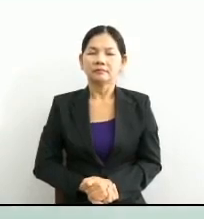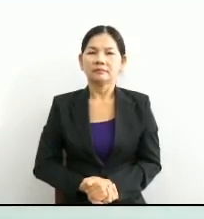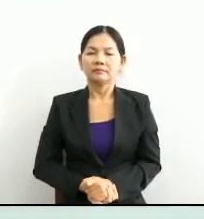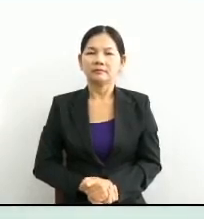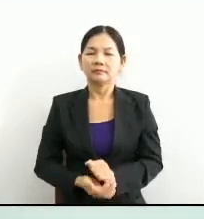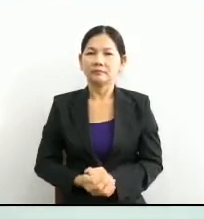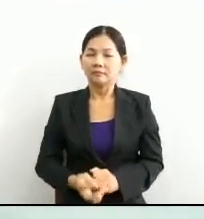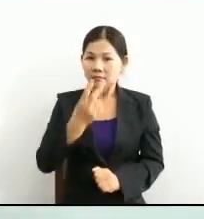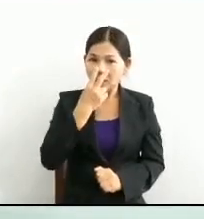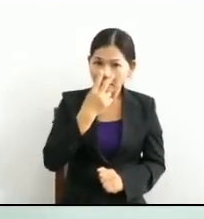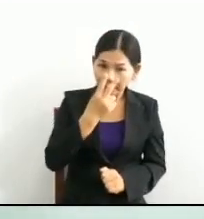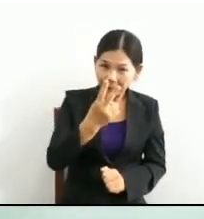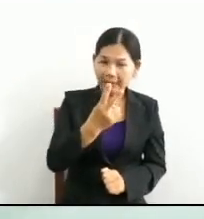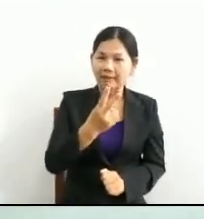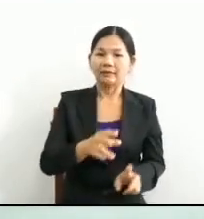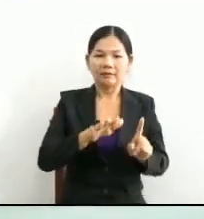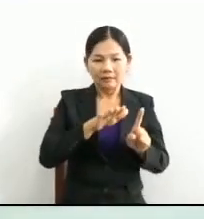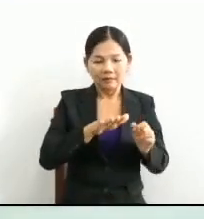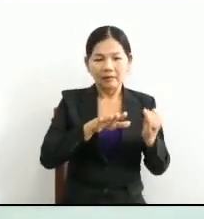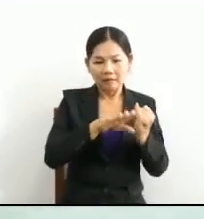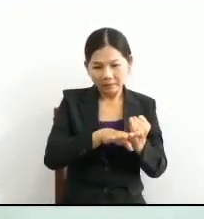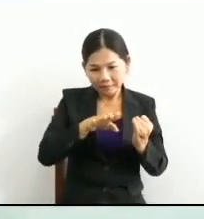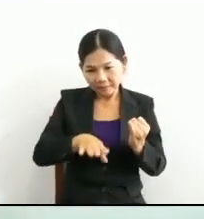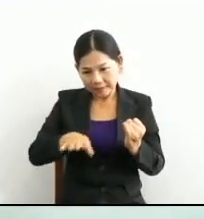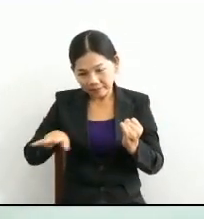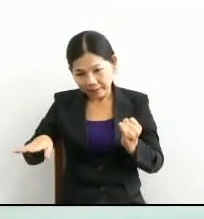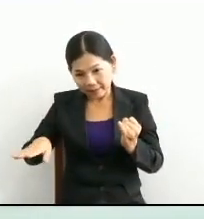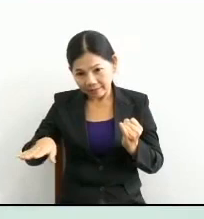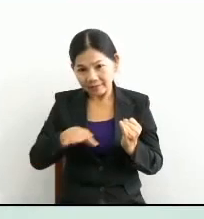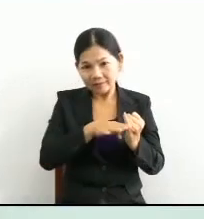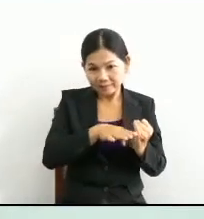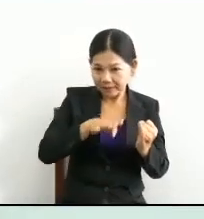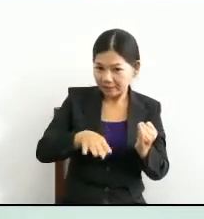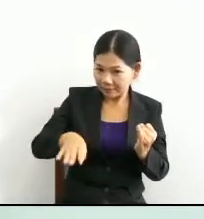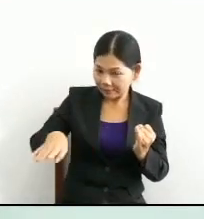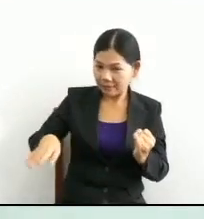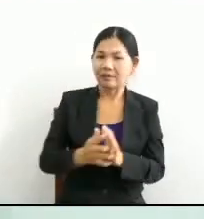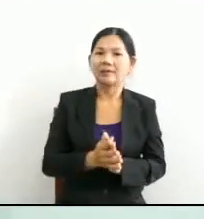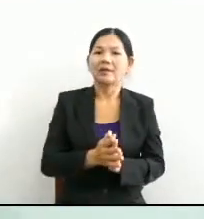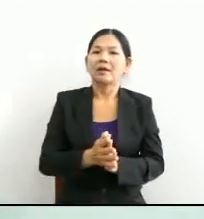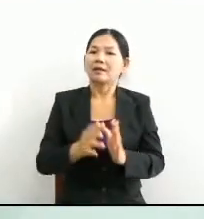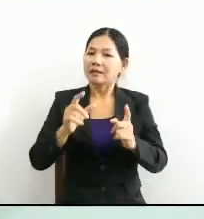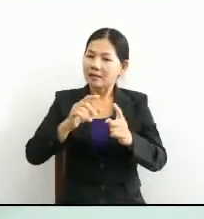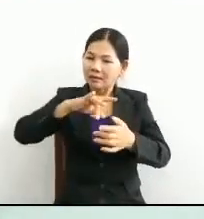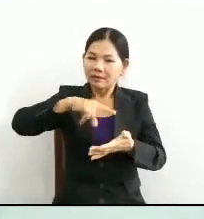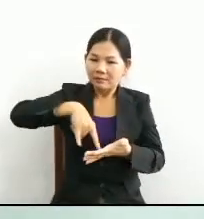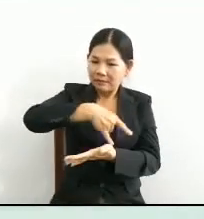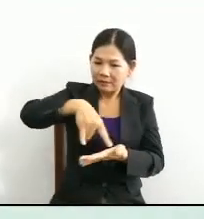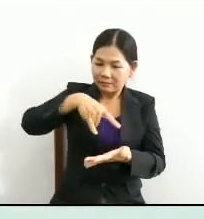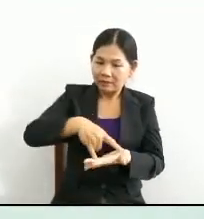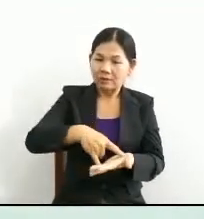chà, con khơi miên mình khmênh miên mình khmênh hay con khơi miên tiết tha mình đô sốc cập